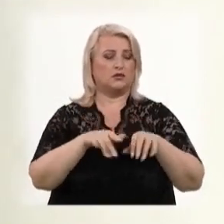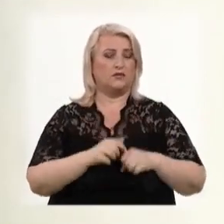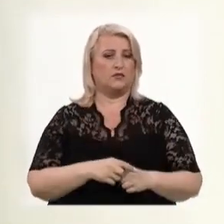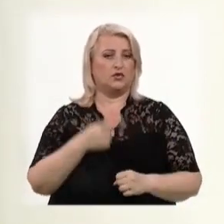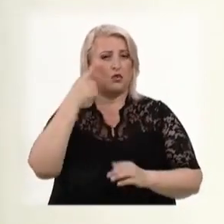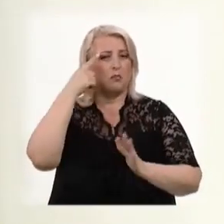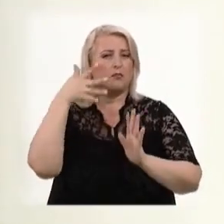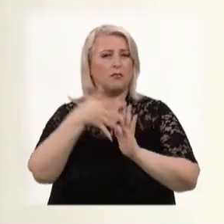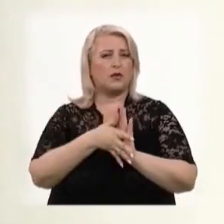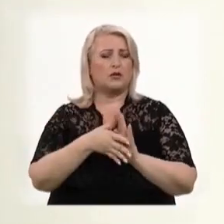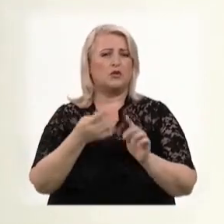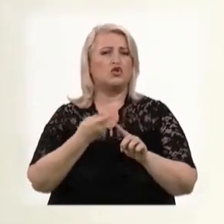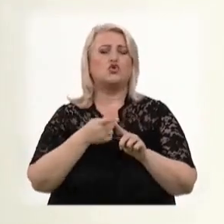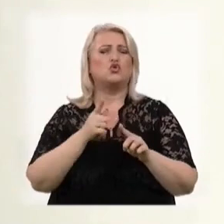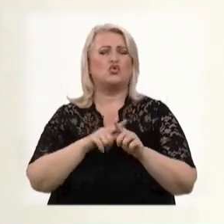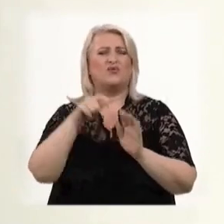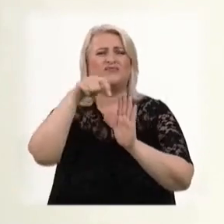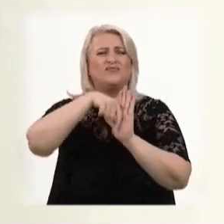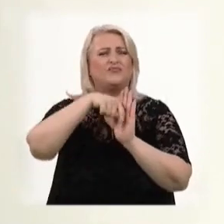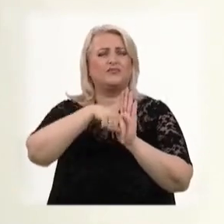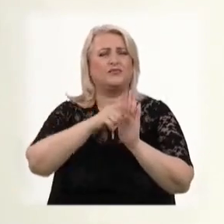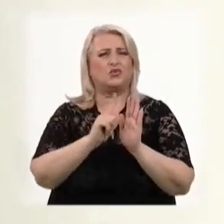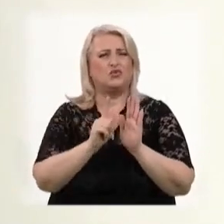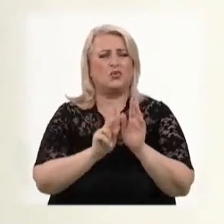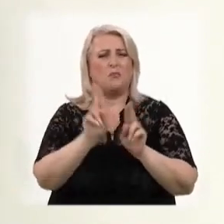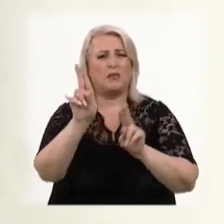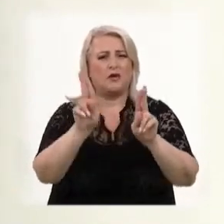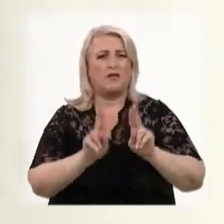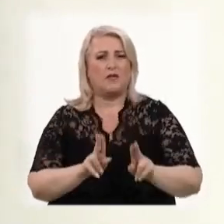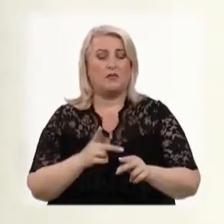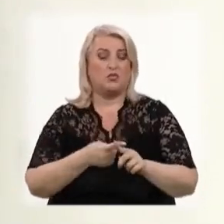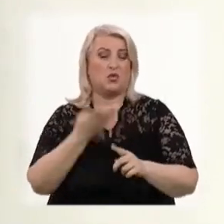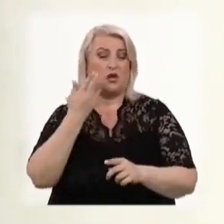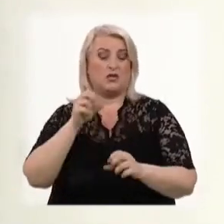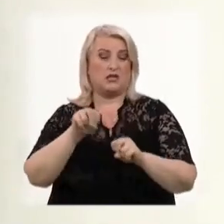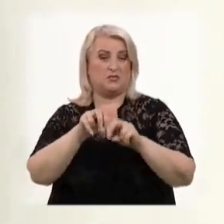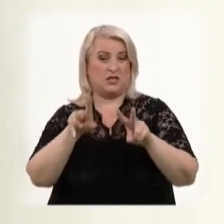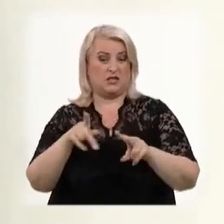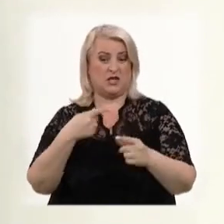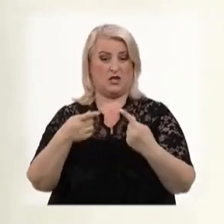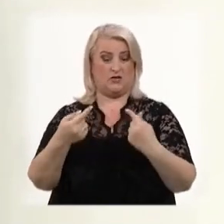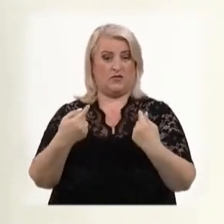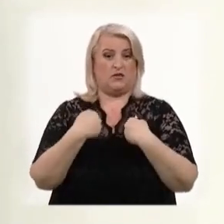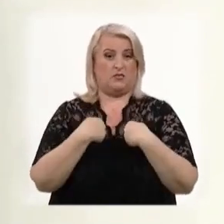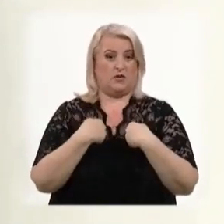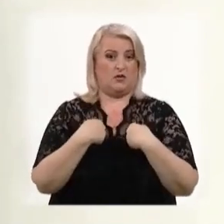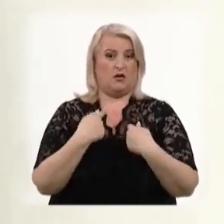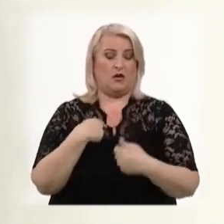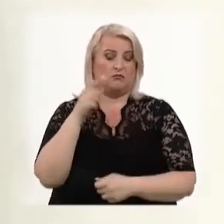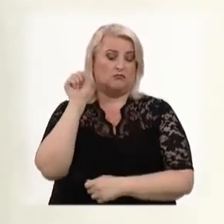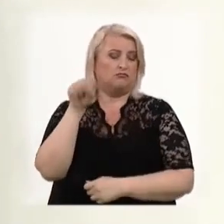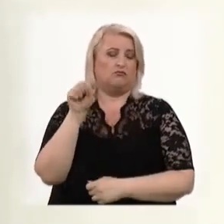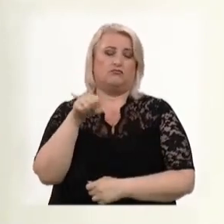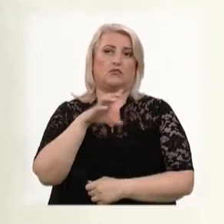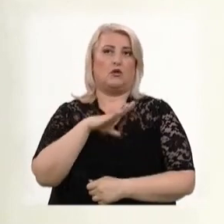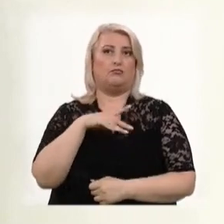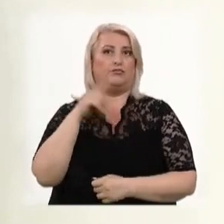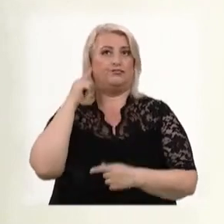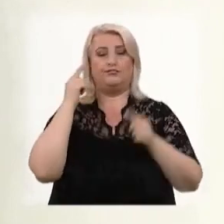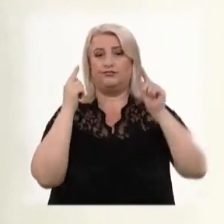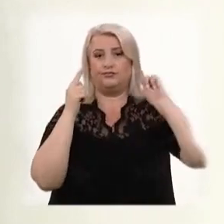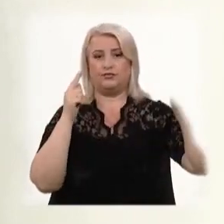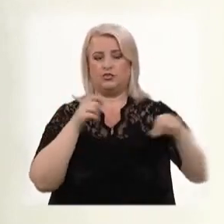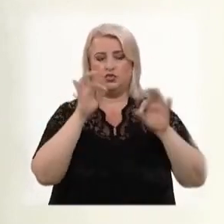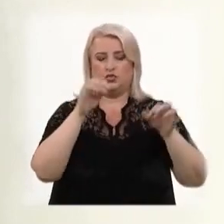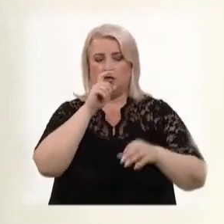înțeleg ce înseamnă să bem să te arzi pisici pierzi pe ei ca atunci când specialistul vorbește cu mine Eu sunt dau din cap și o să nu doar eu